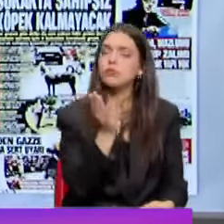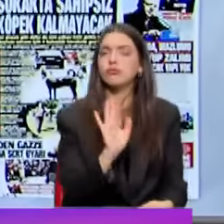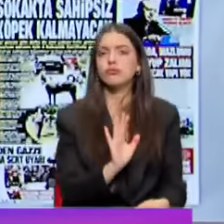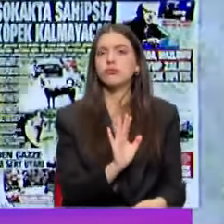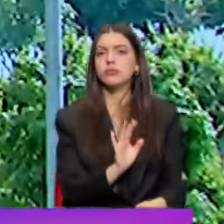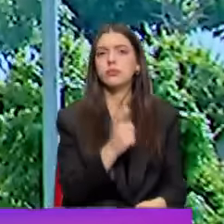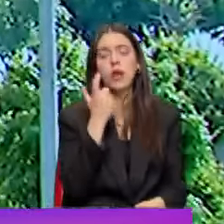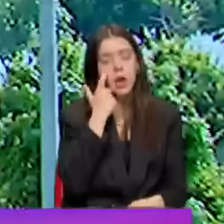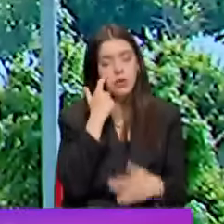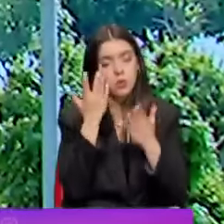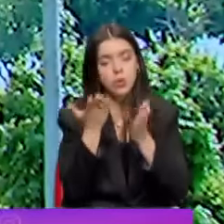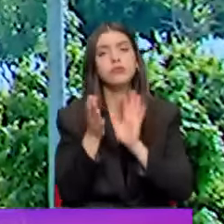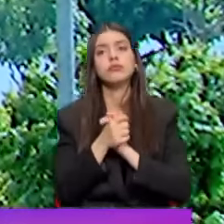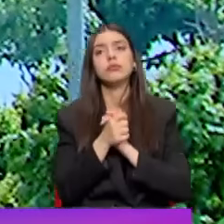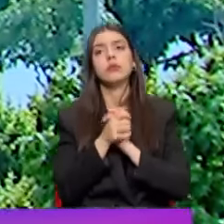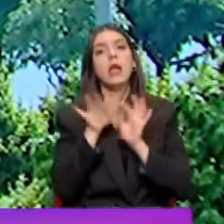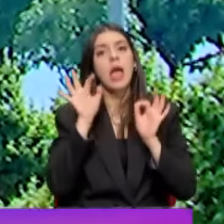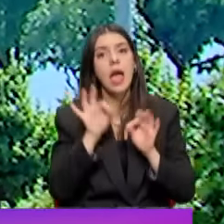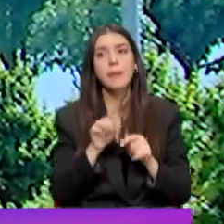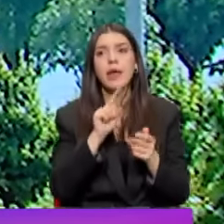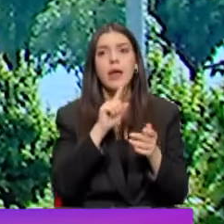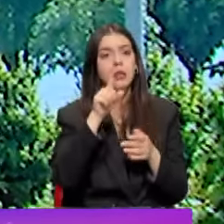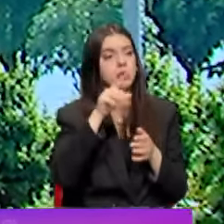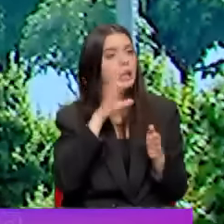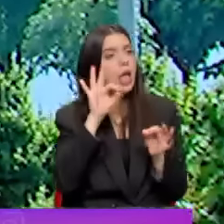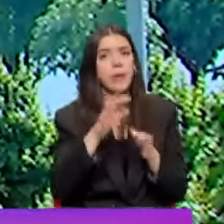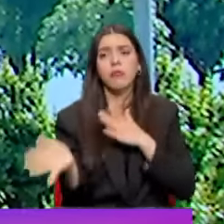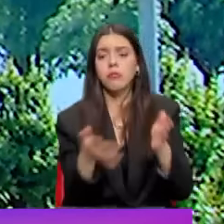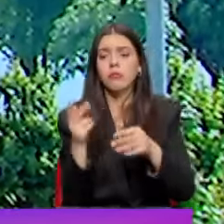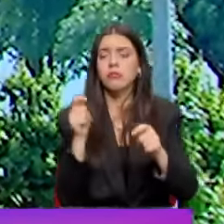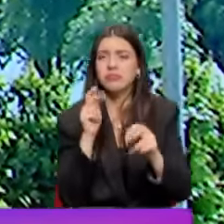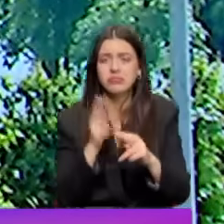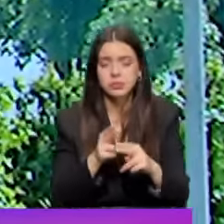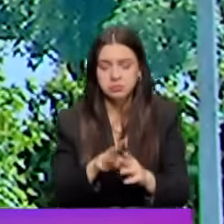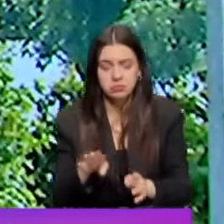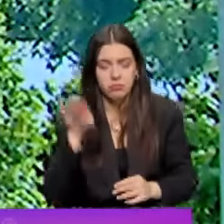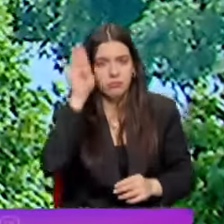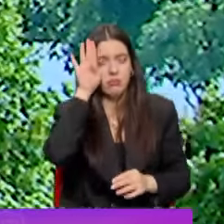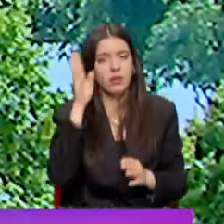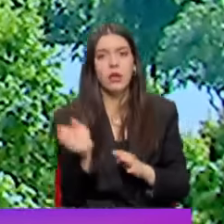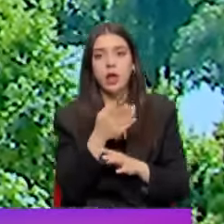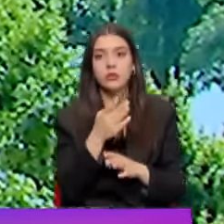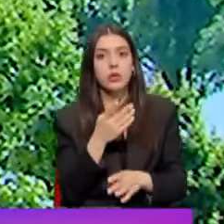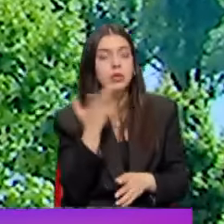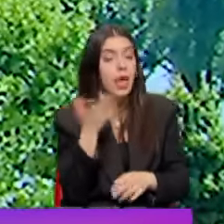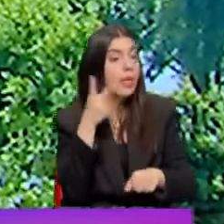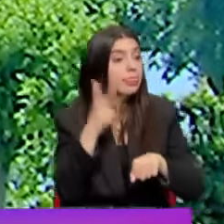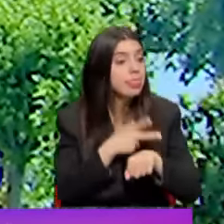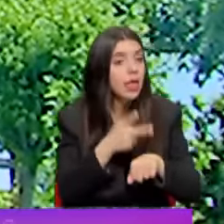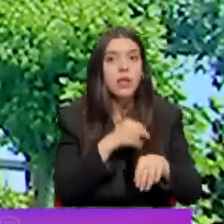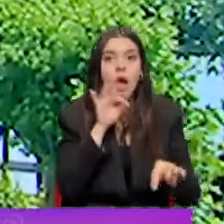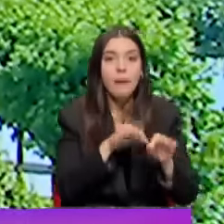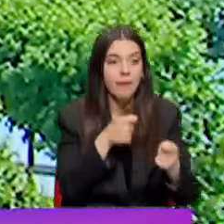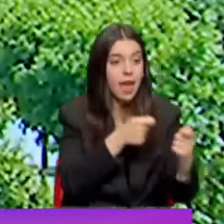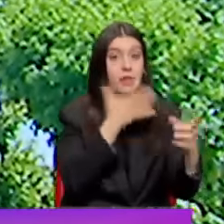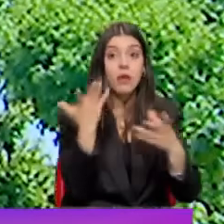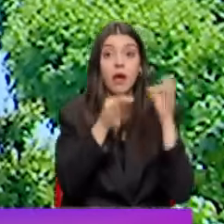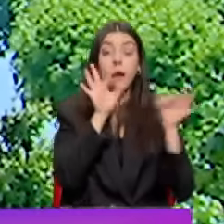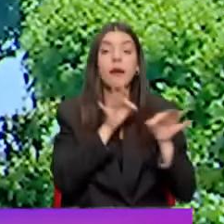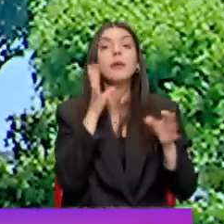apar topar talim terbiyeden geçti ve pilot uygulama yapılmaksızın Tüm okullarda Önümüzdeki